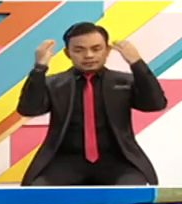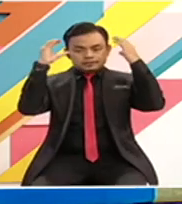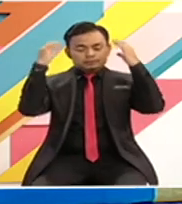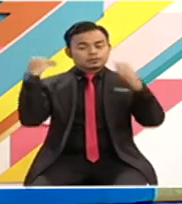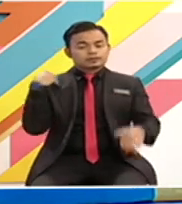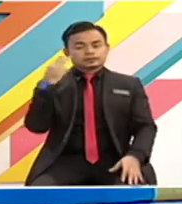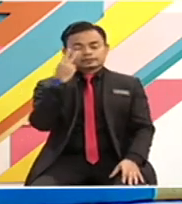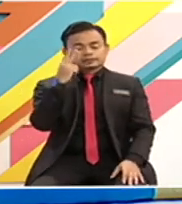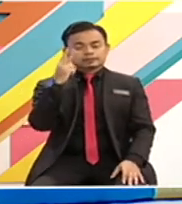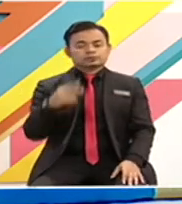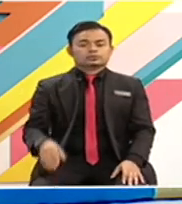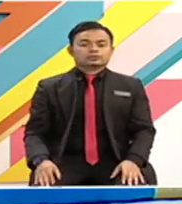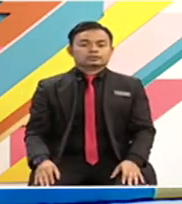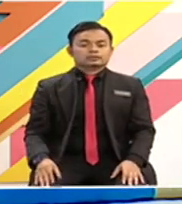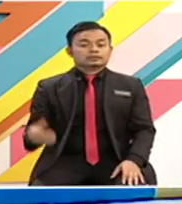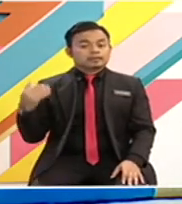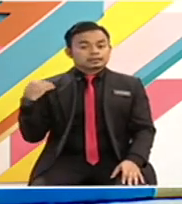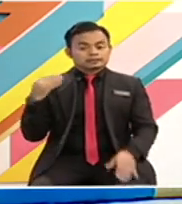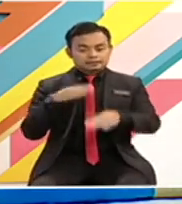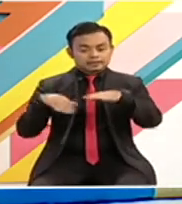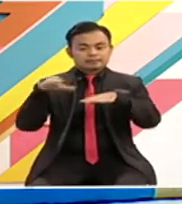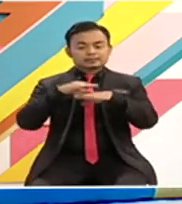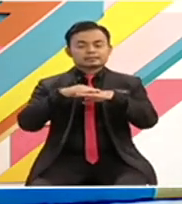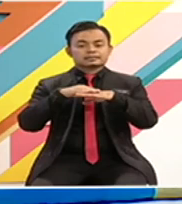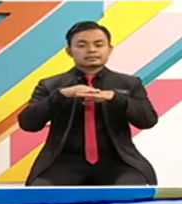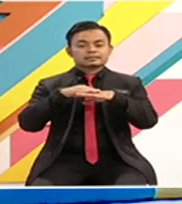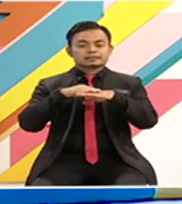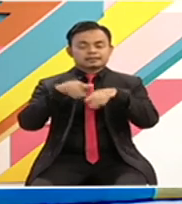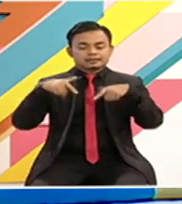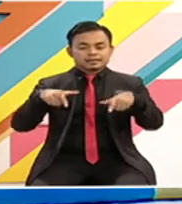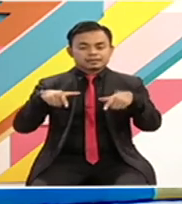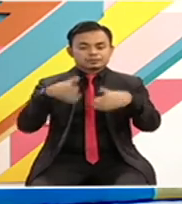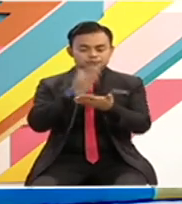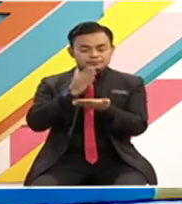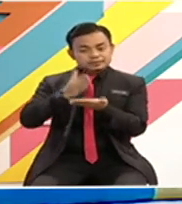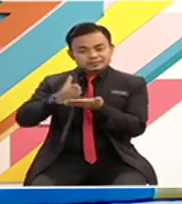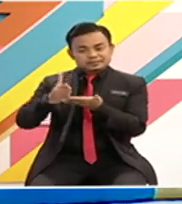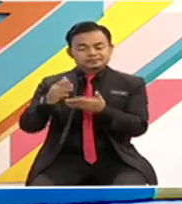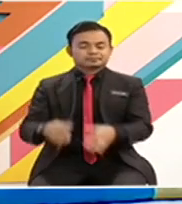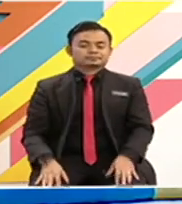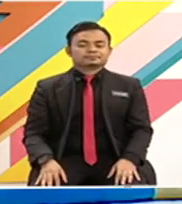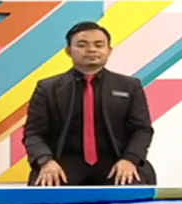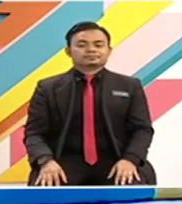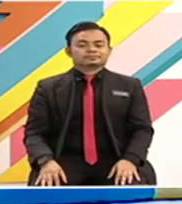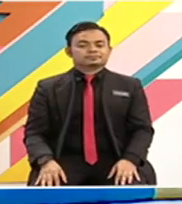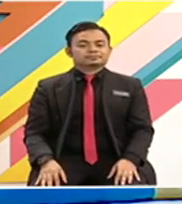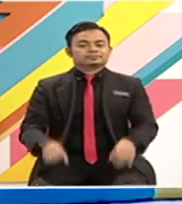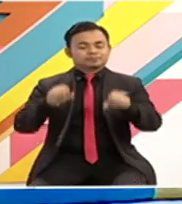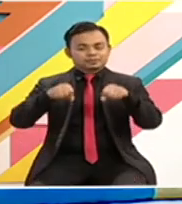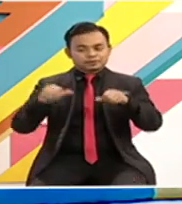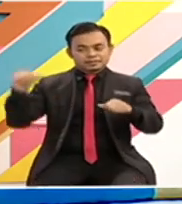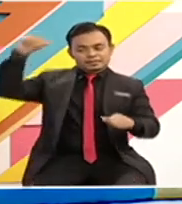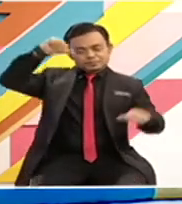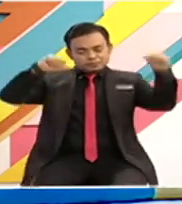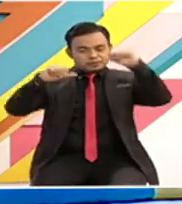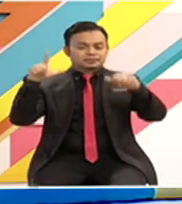hasil yang sama dibuat diatas papan lantas cincang uh soal nyari yang itu kenapa eksperimen lagilah ah